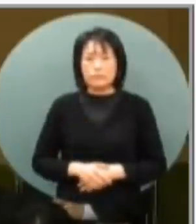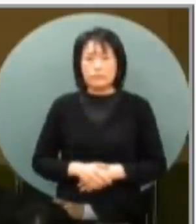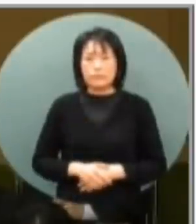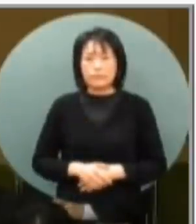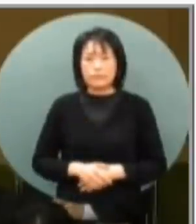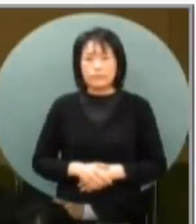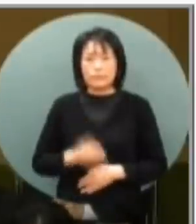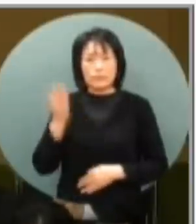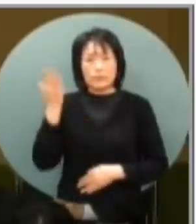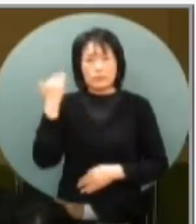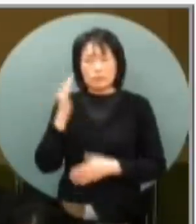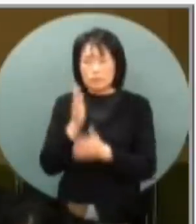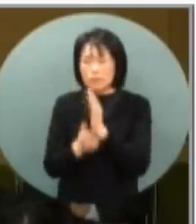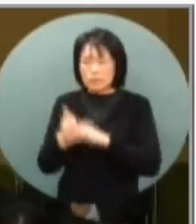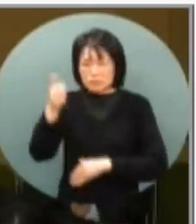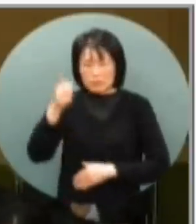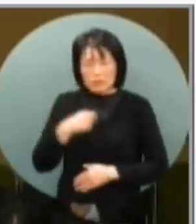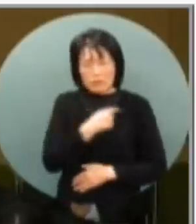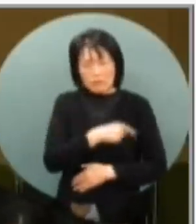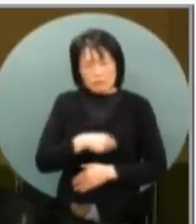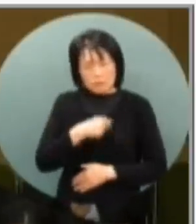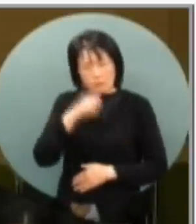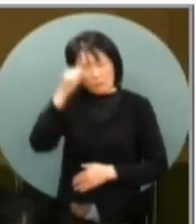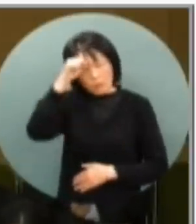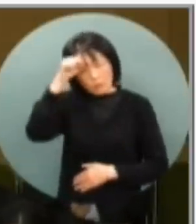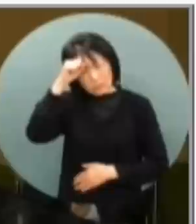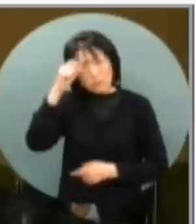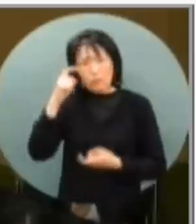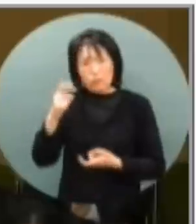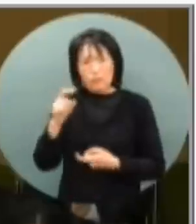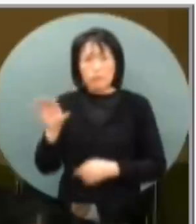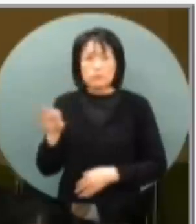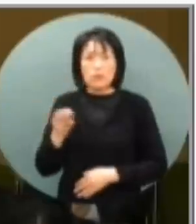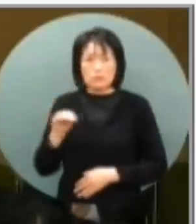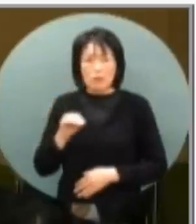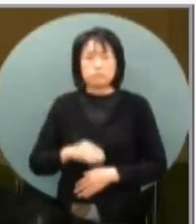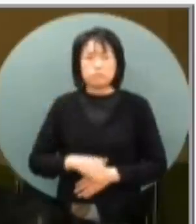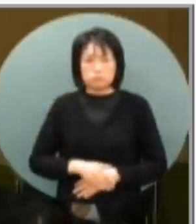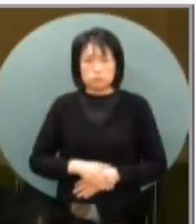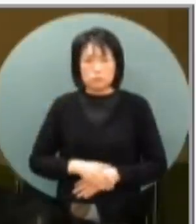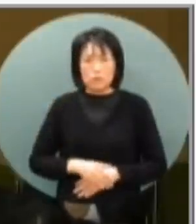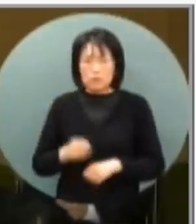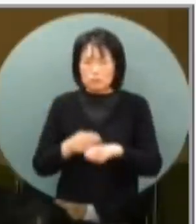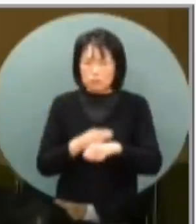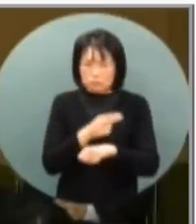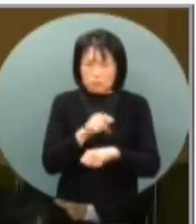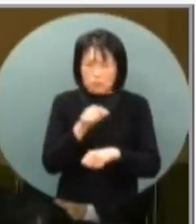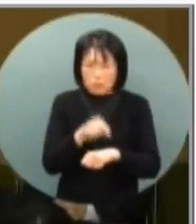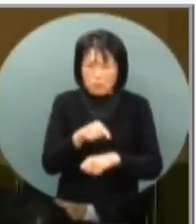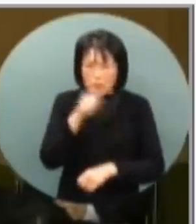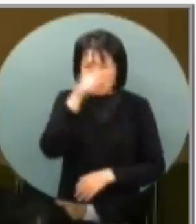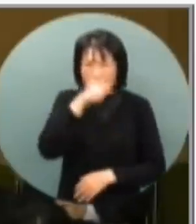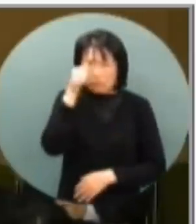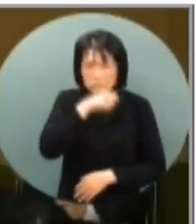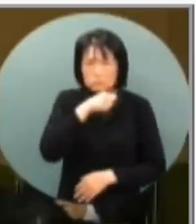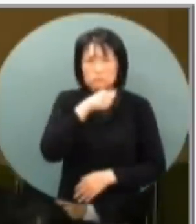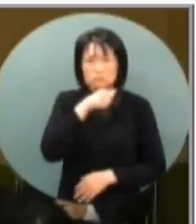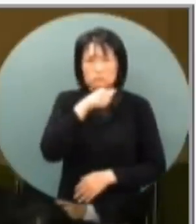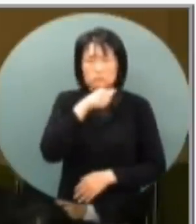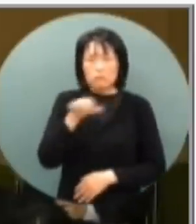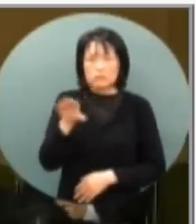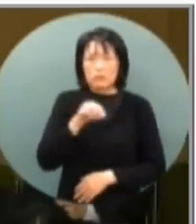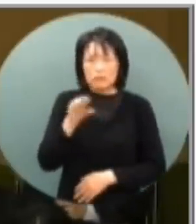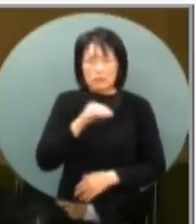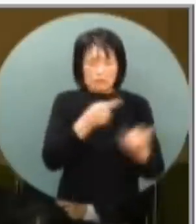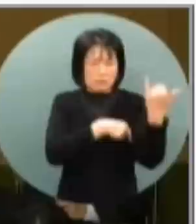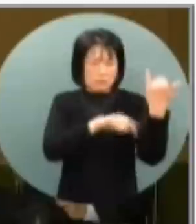ど知事は心の病という言葉を使われましたが、そうした中にはこうした特性を悪用してですね、確信犯的に人権